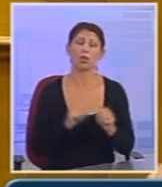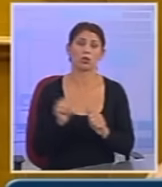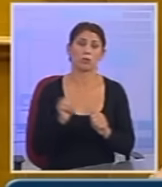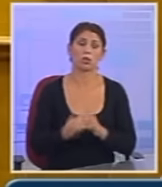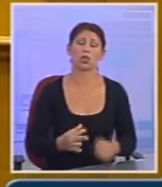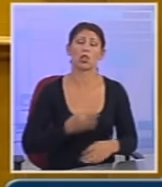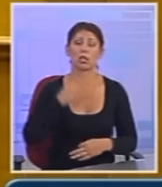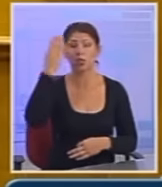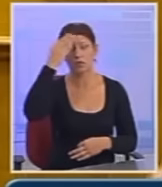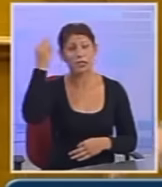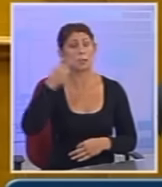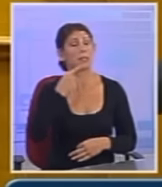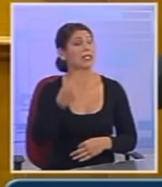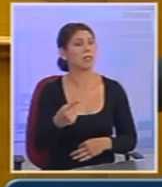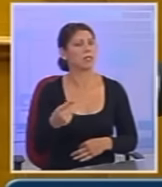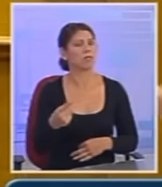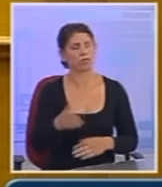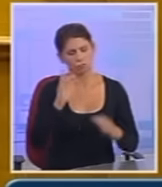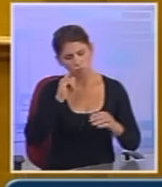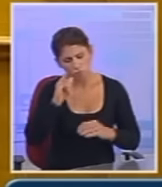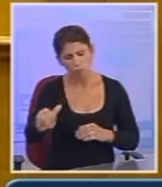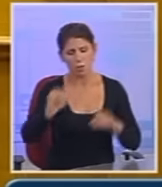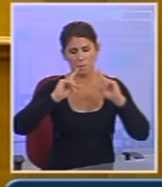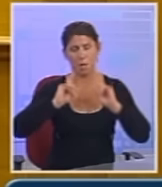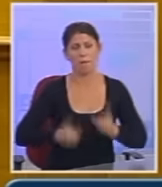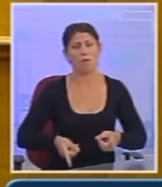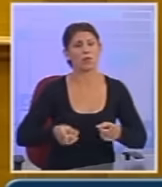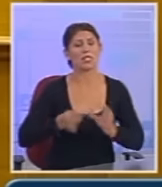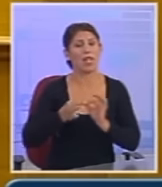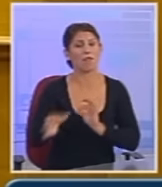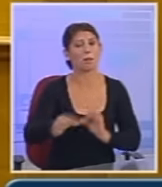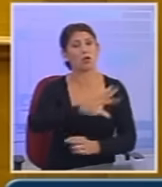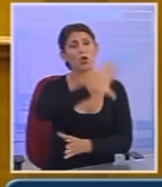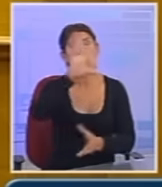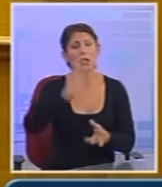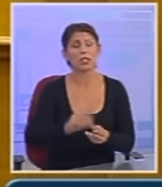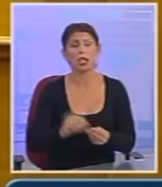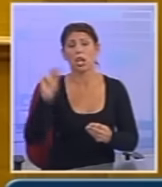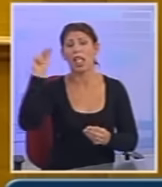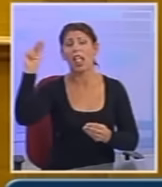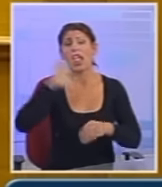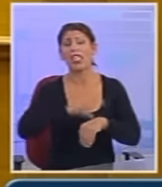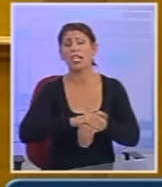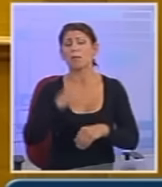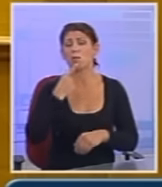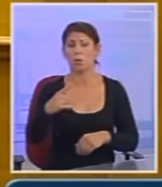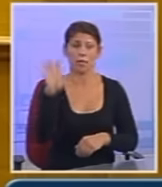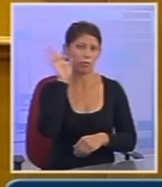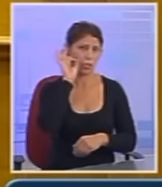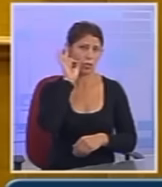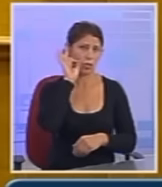κ. Τσίπρας ισχυριζόταν πως είναι αμετάκλητη η απόφασή του να εφαρμόσει στο σύνολό του τις δεσμεύσεις που είχε πει στη Θεσσαλονίκη.